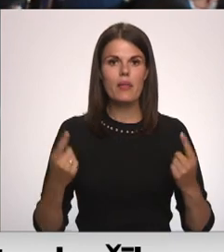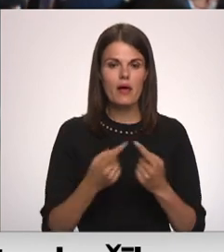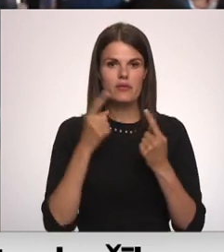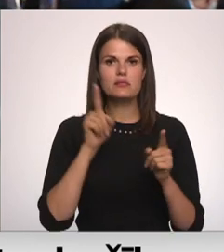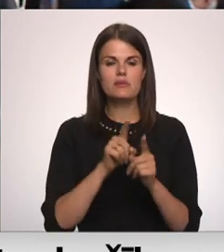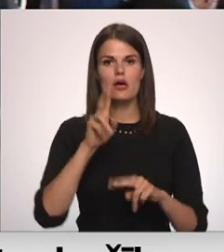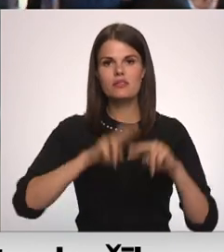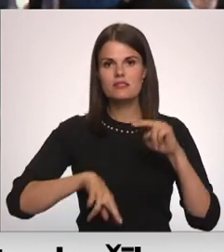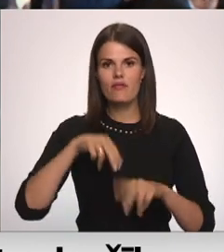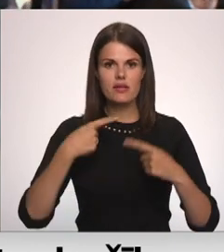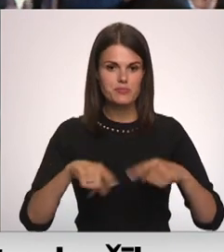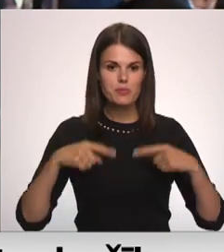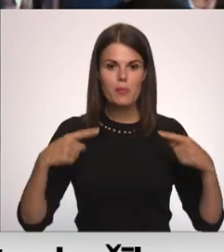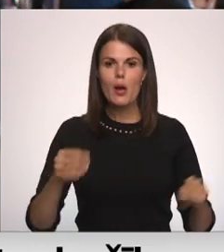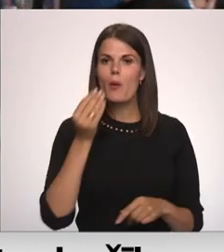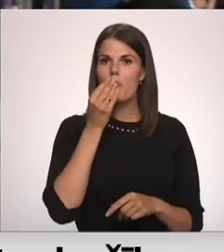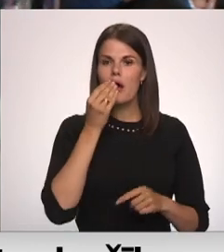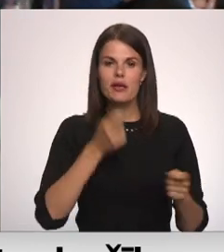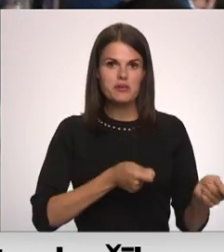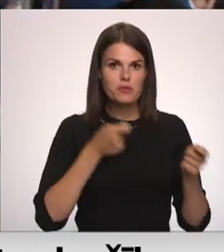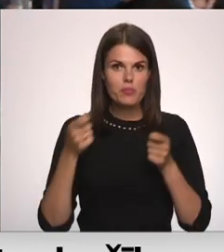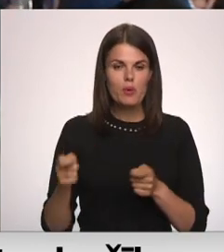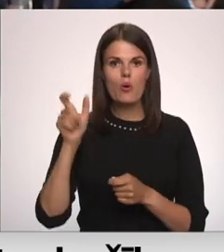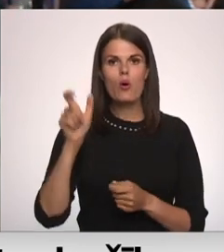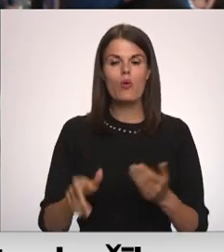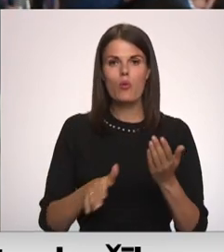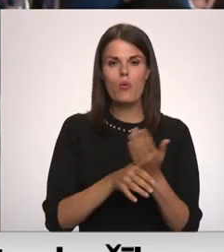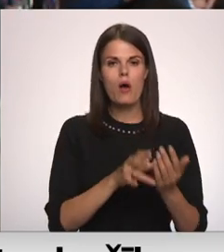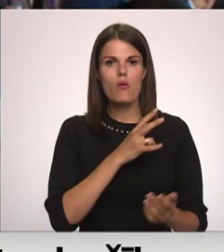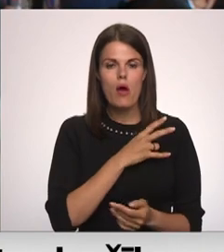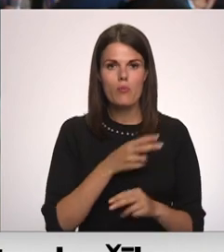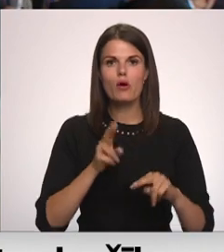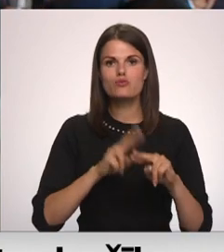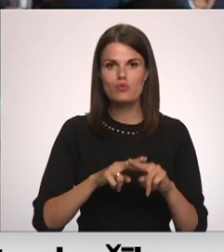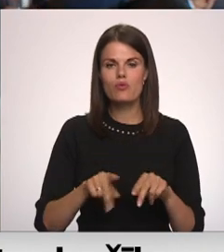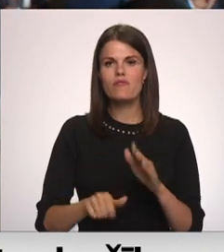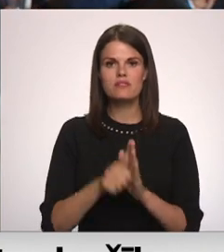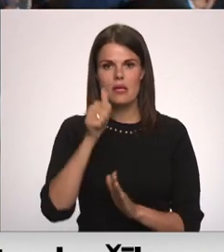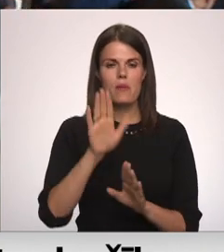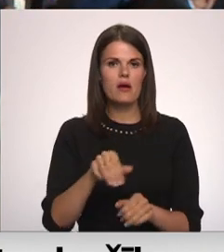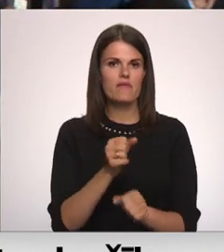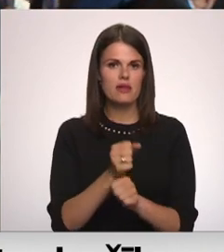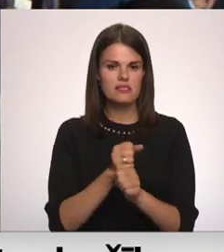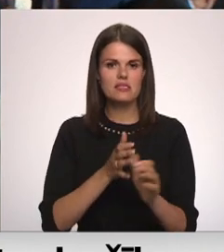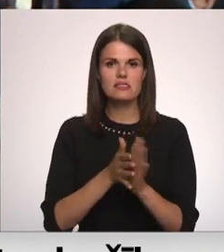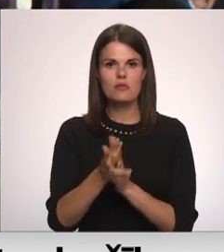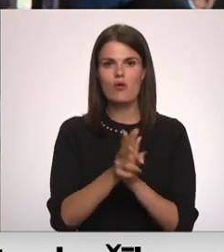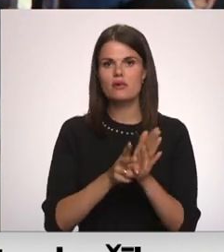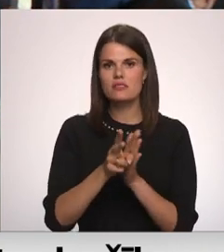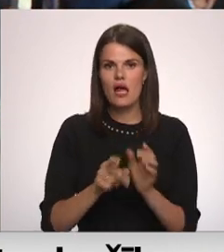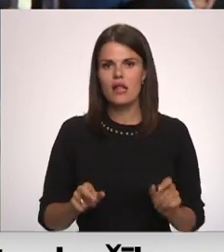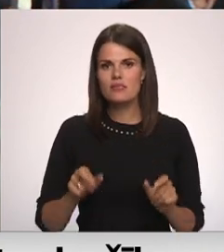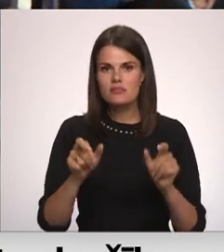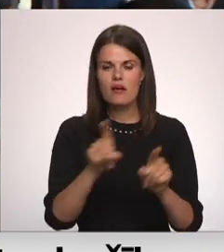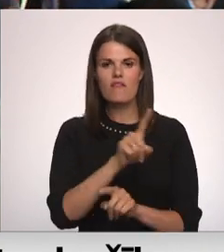uz celtniecības materiāliem, pārtikas piegādēm, humāno atbalstu. Tas vislabāk izdarāms pa dzelzceļu, tas ir visātrāk